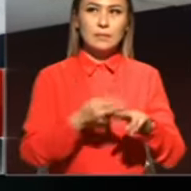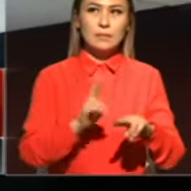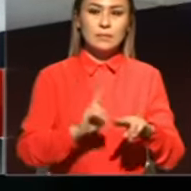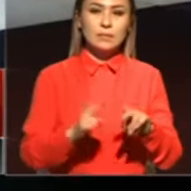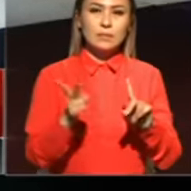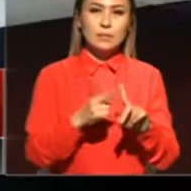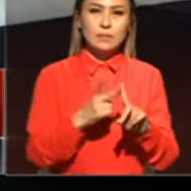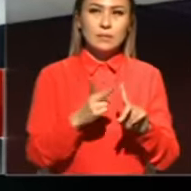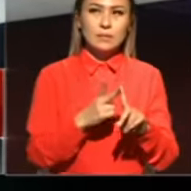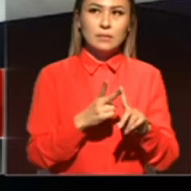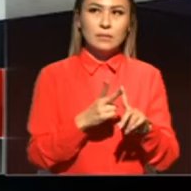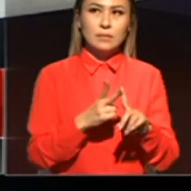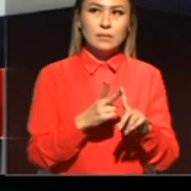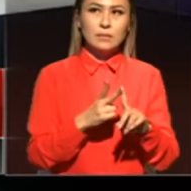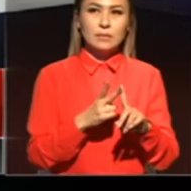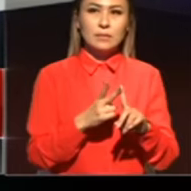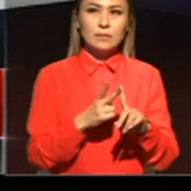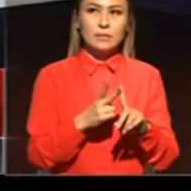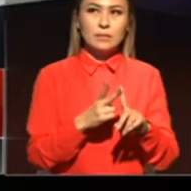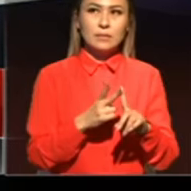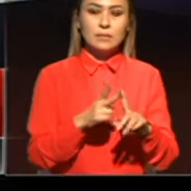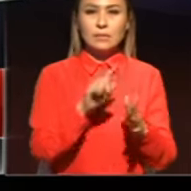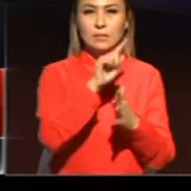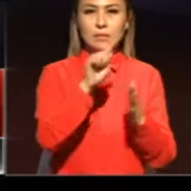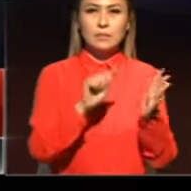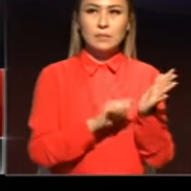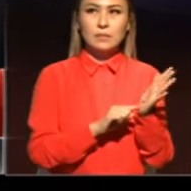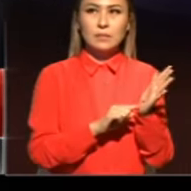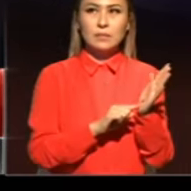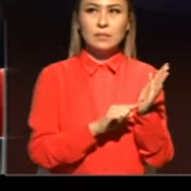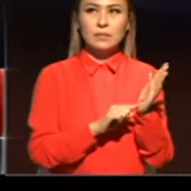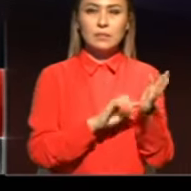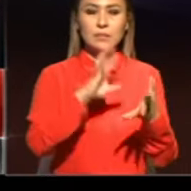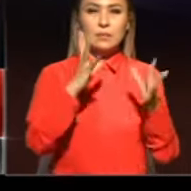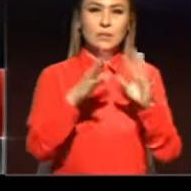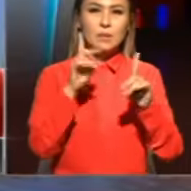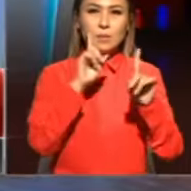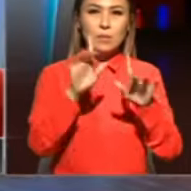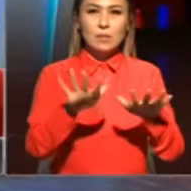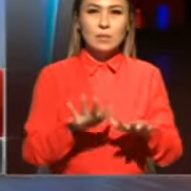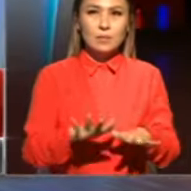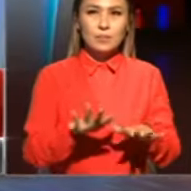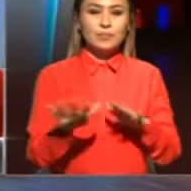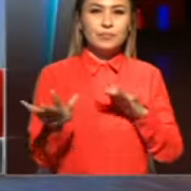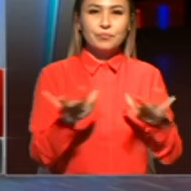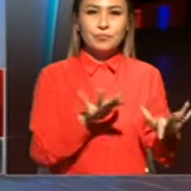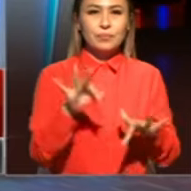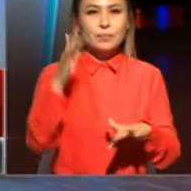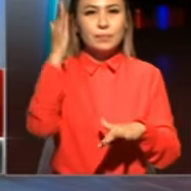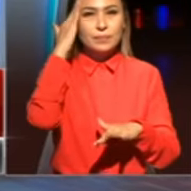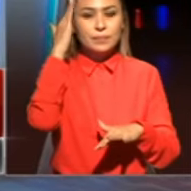Екіншіден жаңағы сұраққа келсек, мана парламенттің әрекет